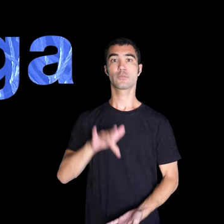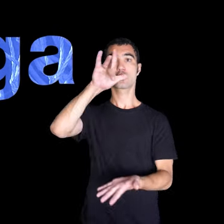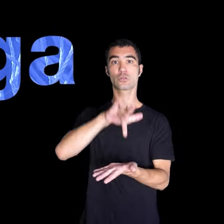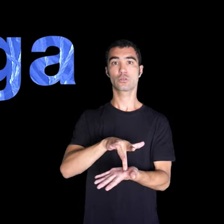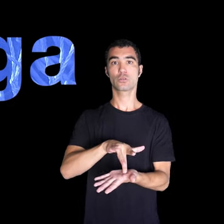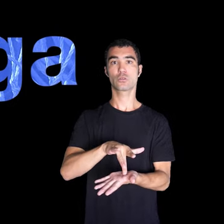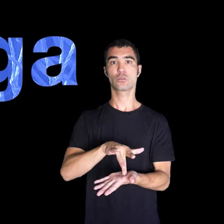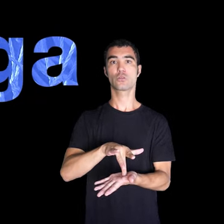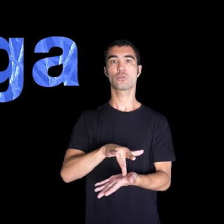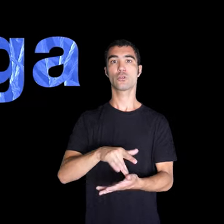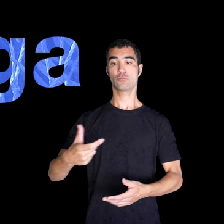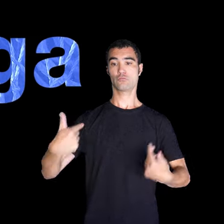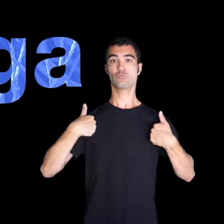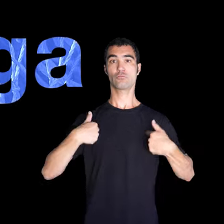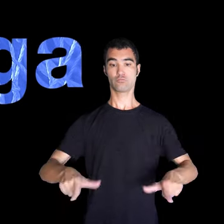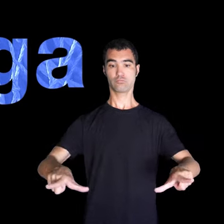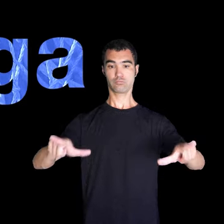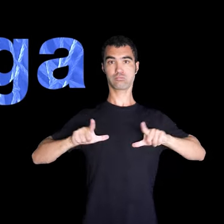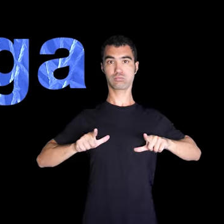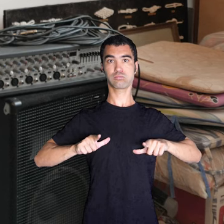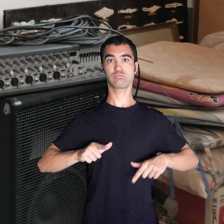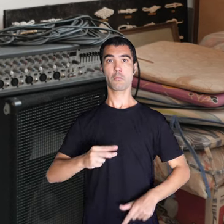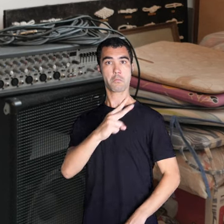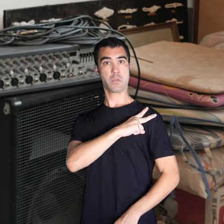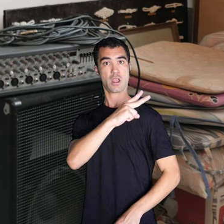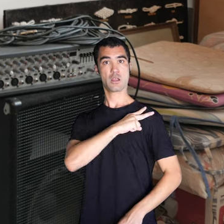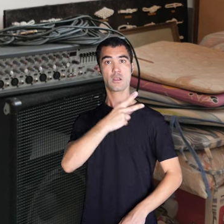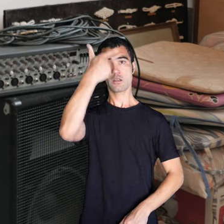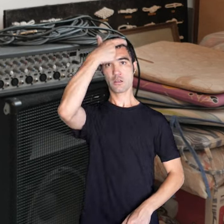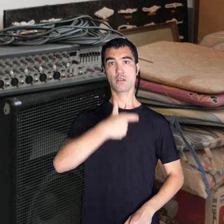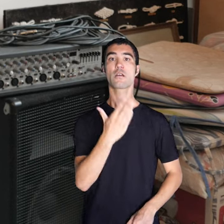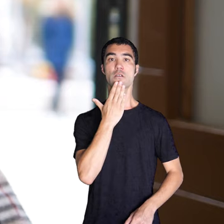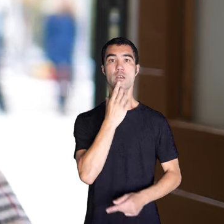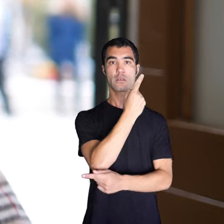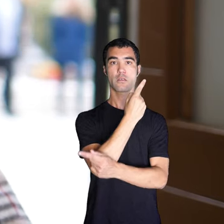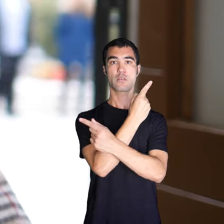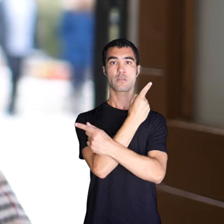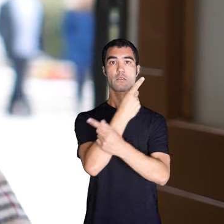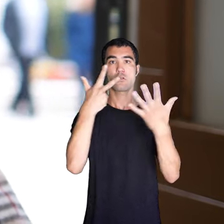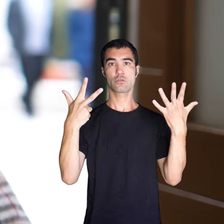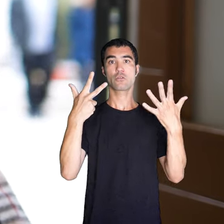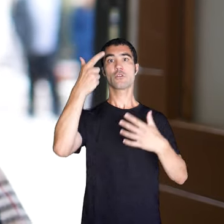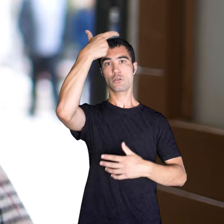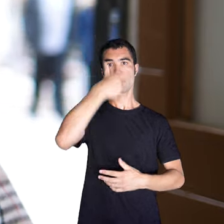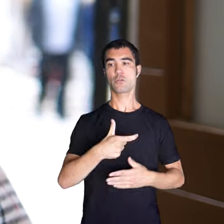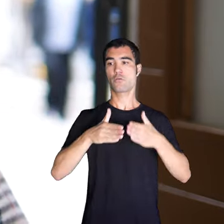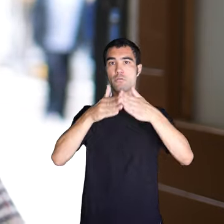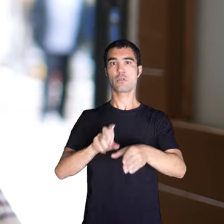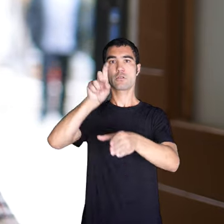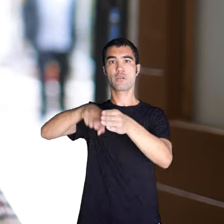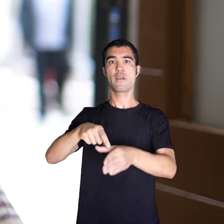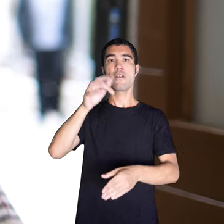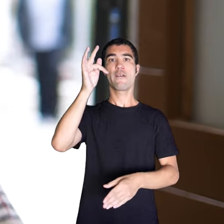Quan vaig anar, que vaig treure la patronia, tenia 18 anys. No, llavors me vaig embarcar amb una barca que li